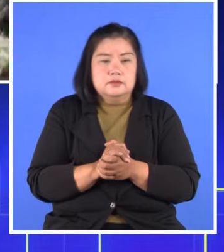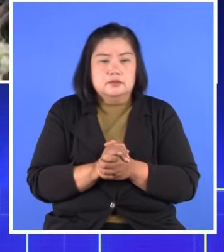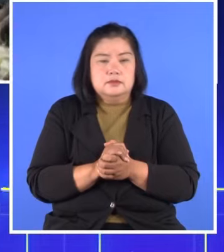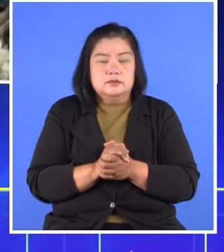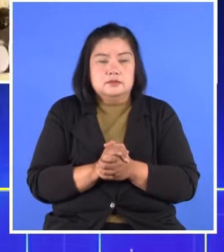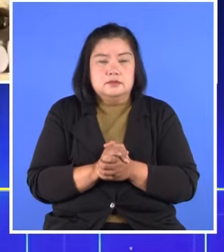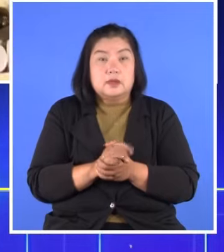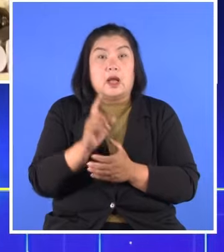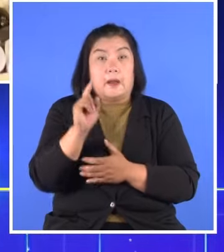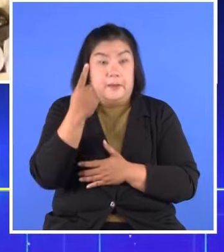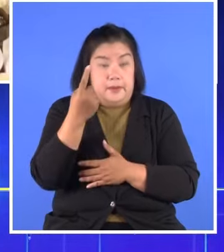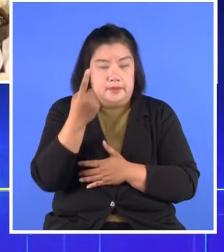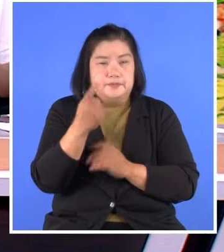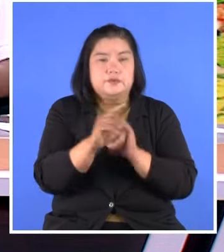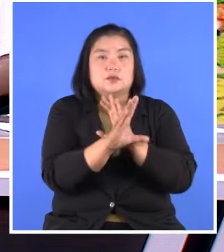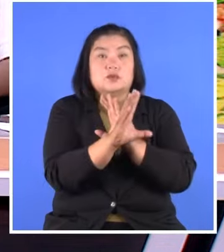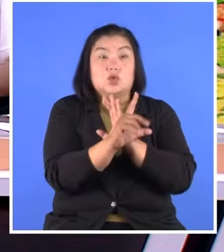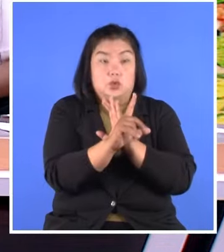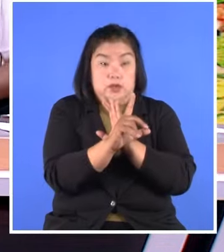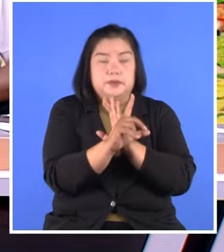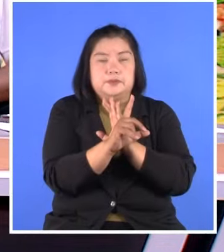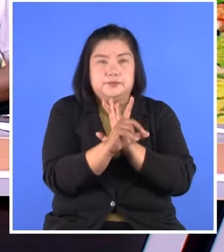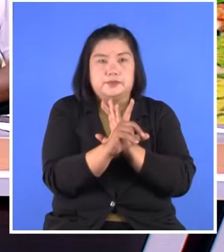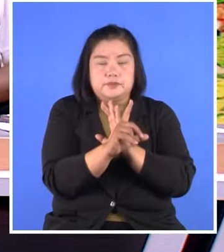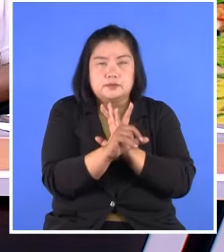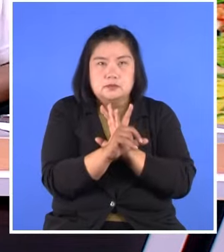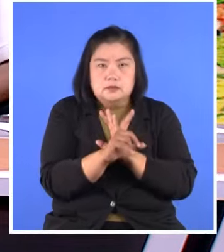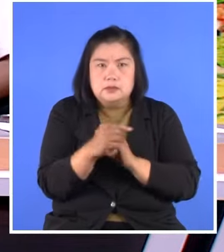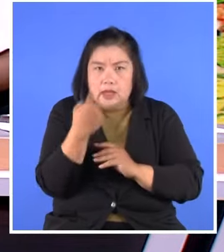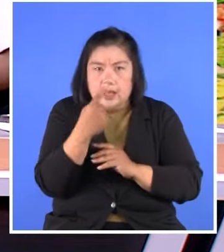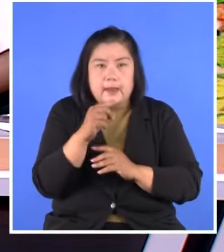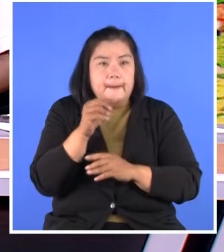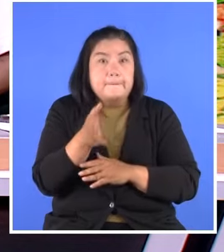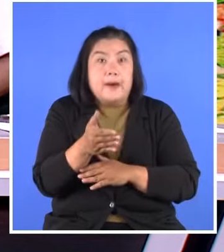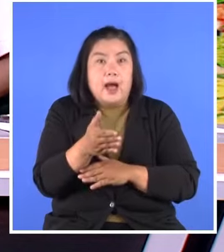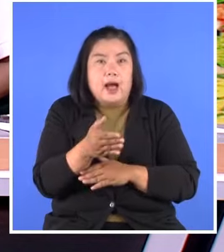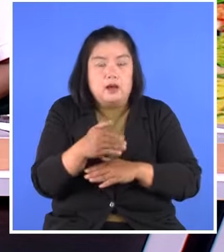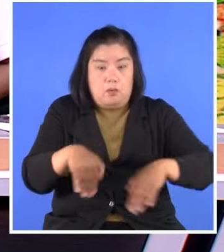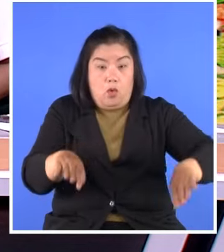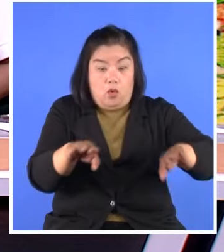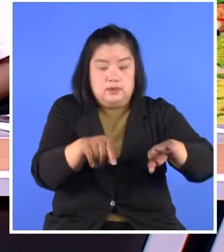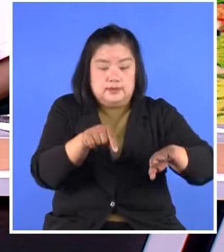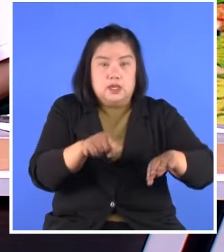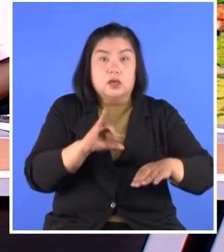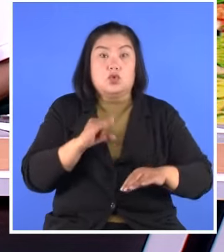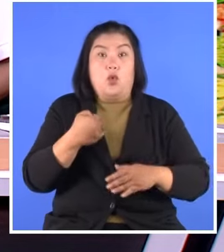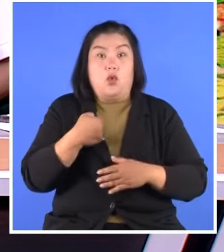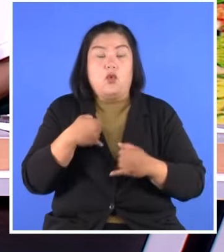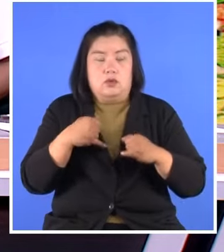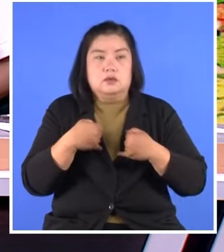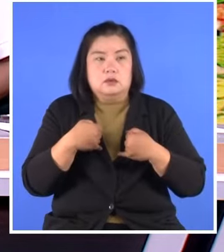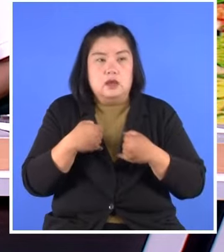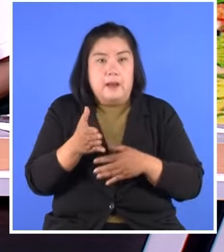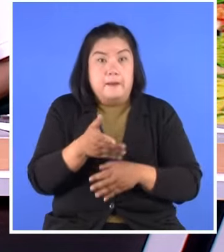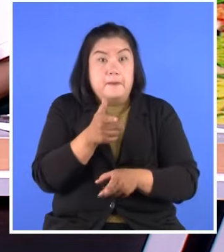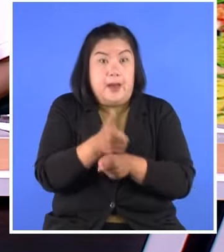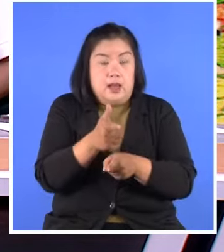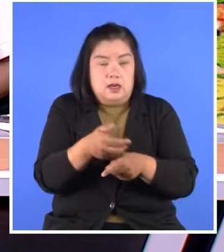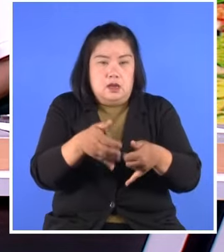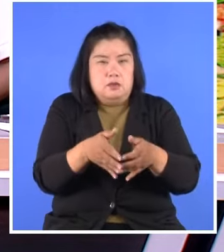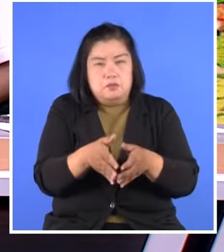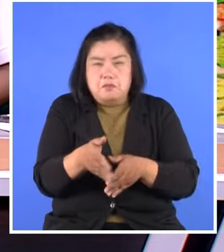ที่บางละมุงชลบุรีนะครับเจ้าของบ่อปลาค่ะผวาฮะนะครับบ่อนี่เลี้ยงปลาแต่มีแขกที่